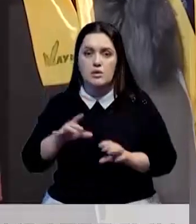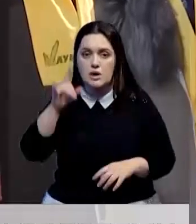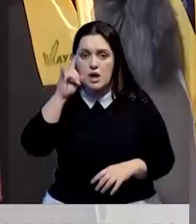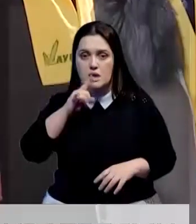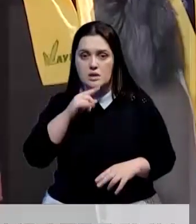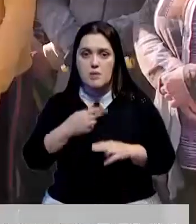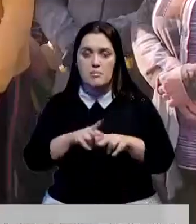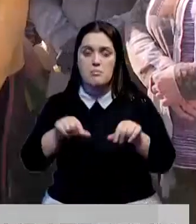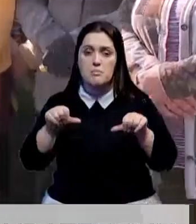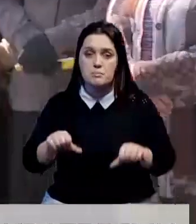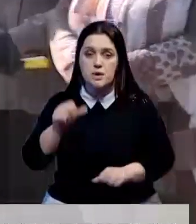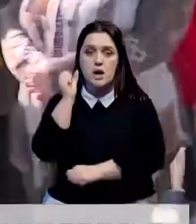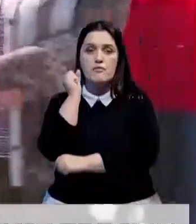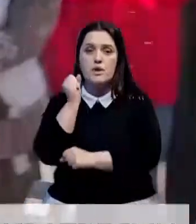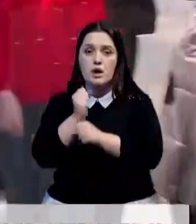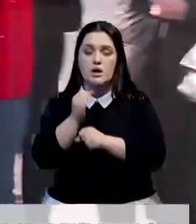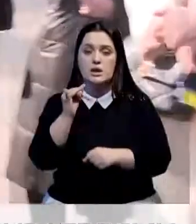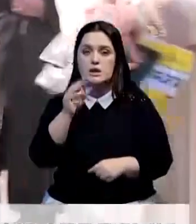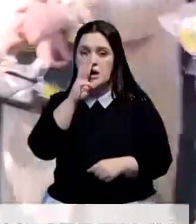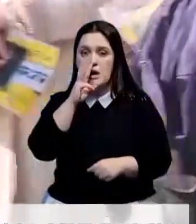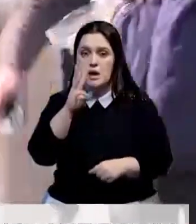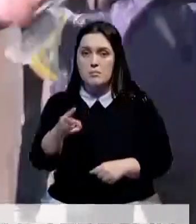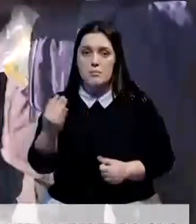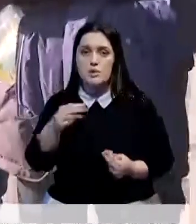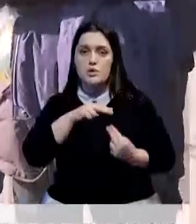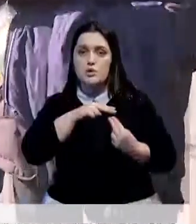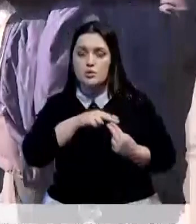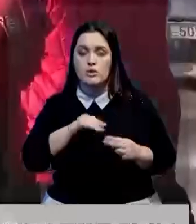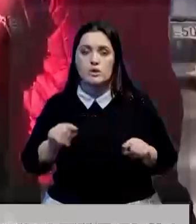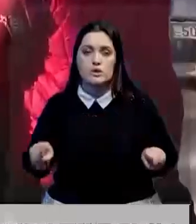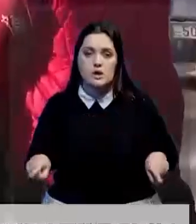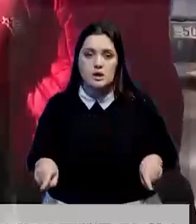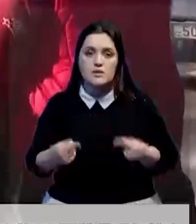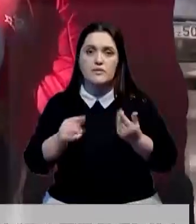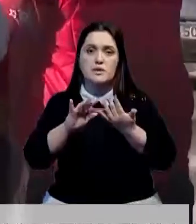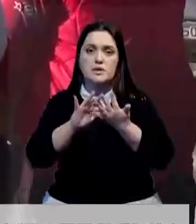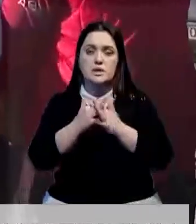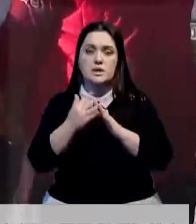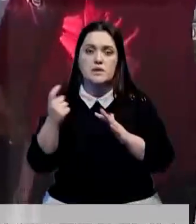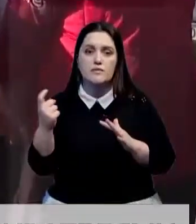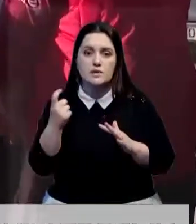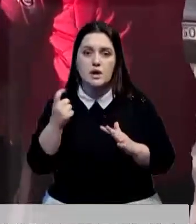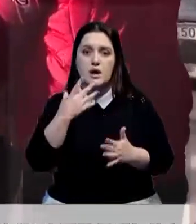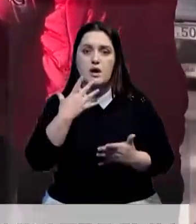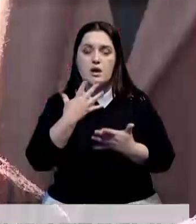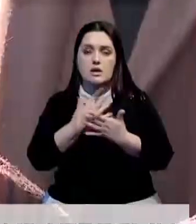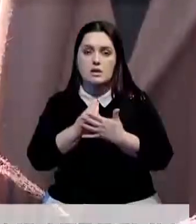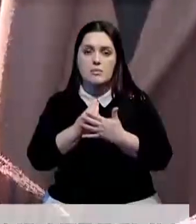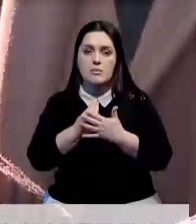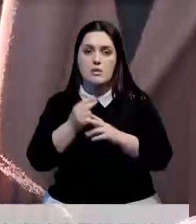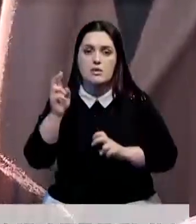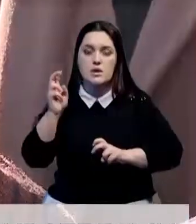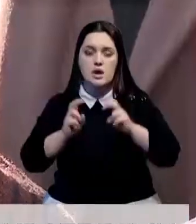касались трудового законодательства страны, в частности, прав работников и оплаты их труда, развития сельского хозяйства и в